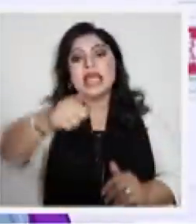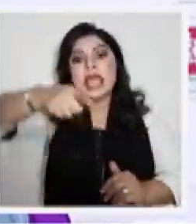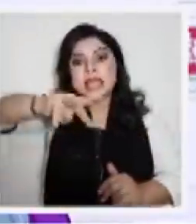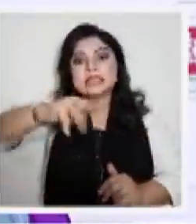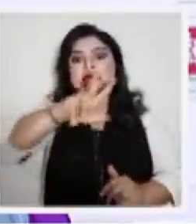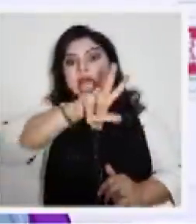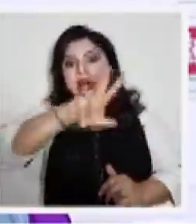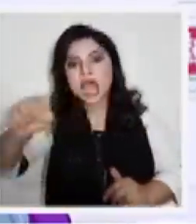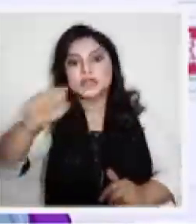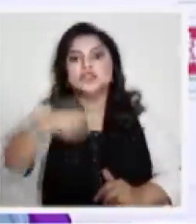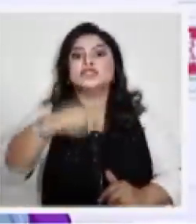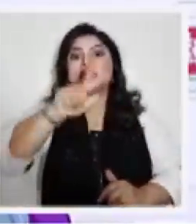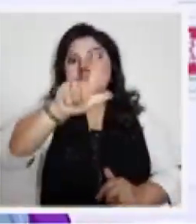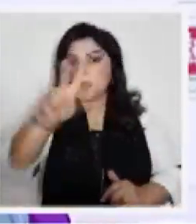19.43%।